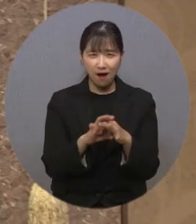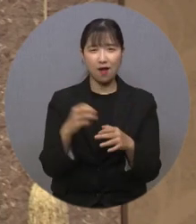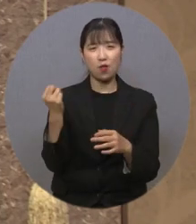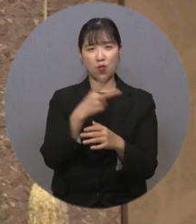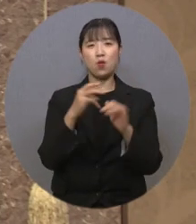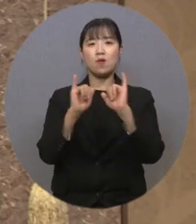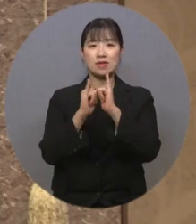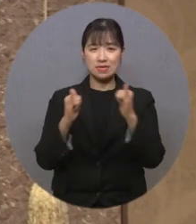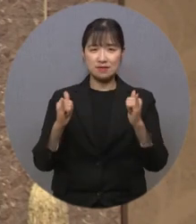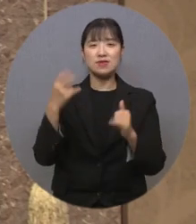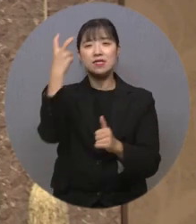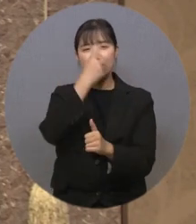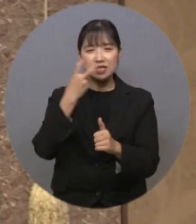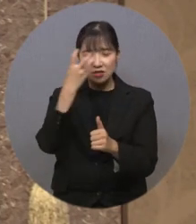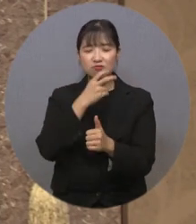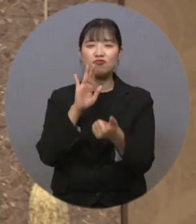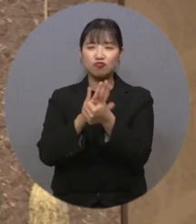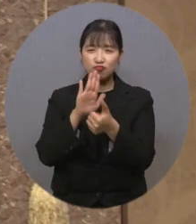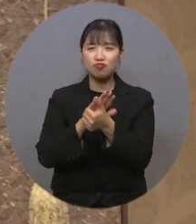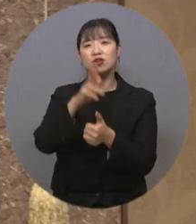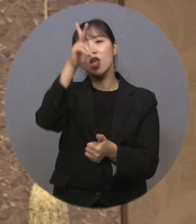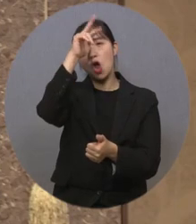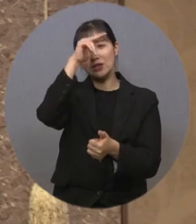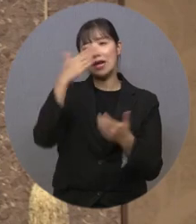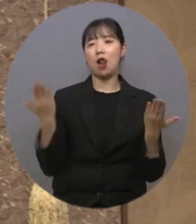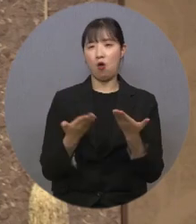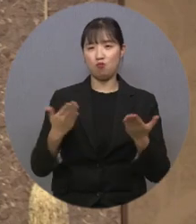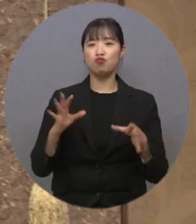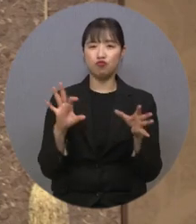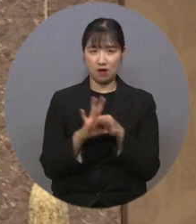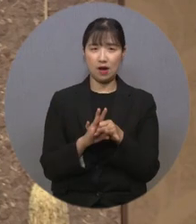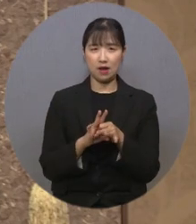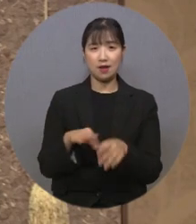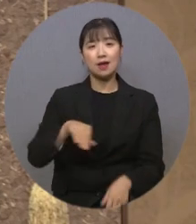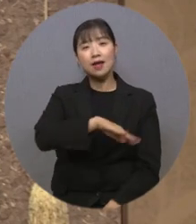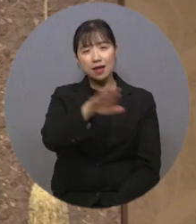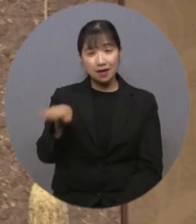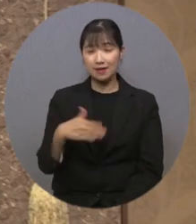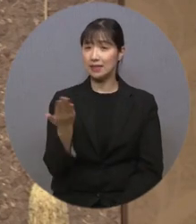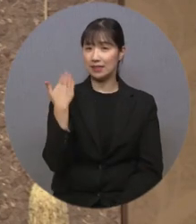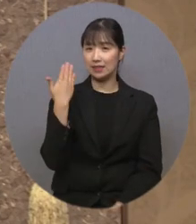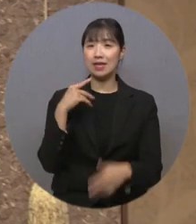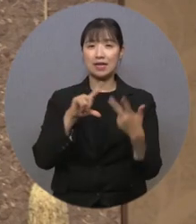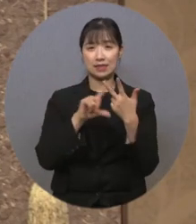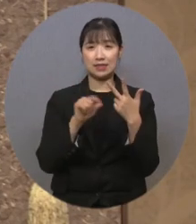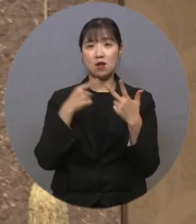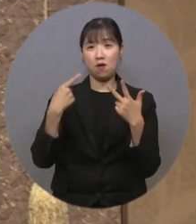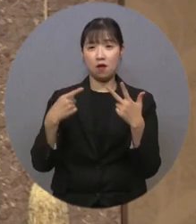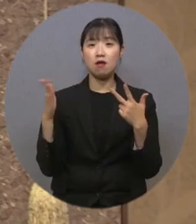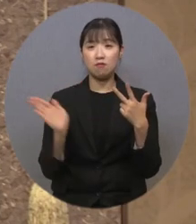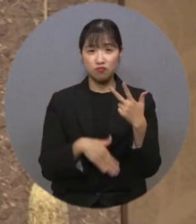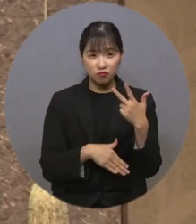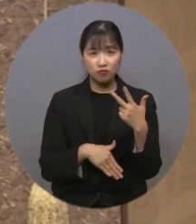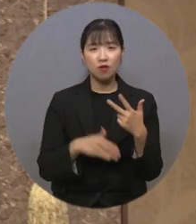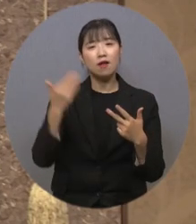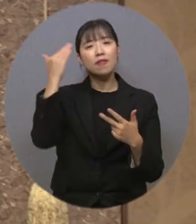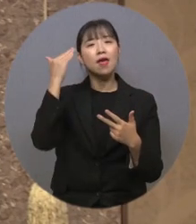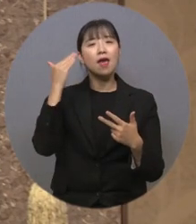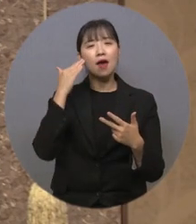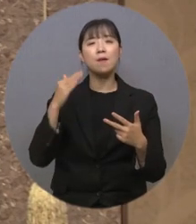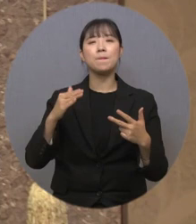시민을 지켜주는 경찰 업무와 관련된 거 저희들이 이것을 지난 7월 1일부터요,